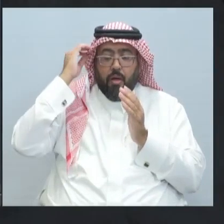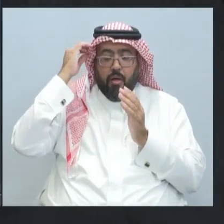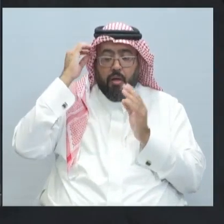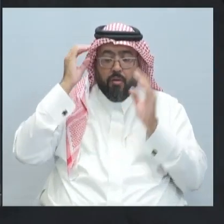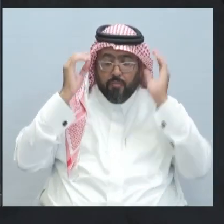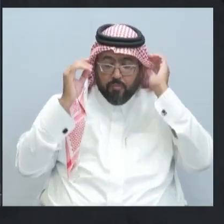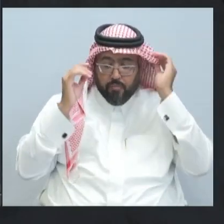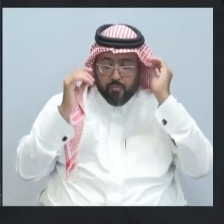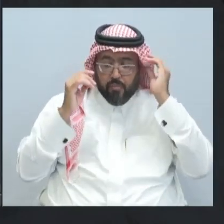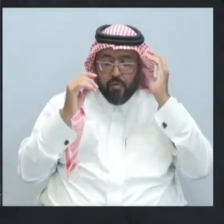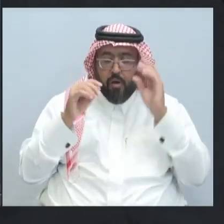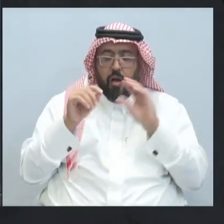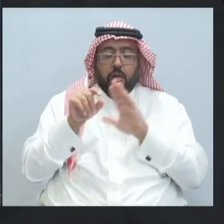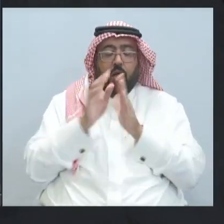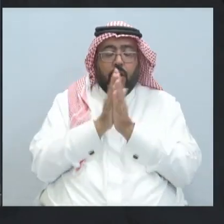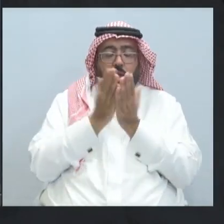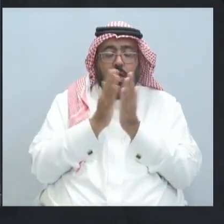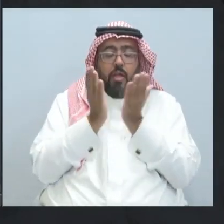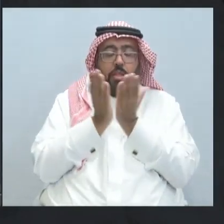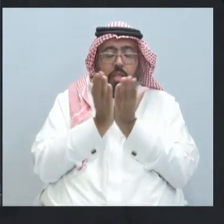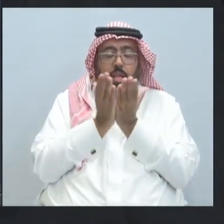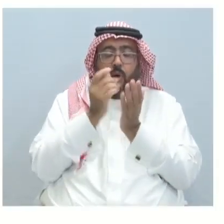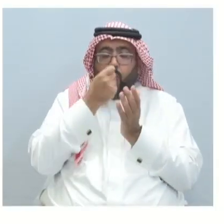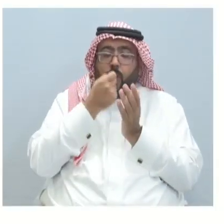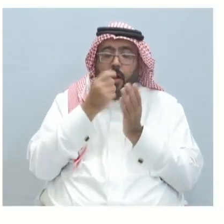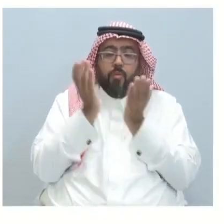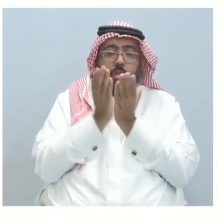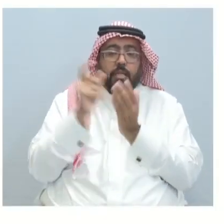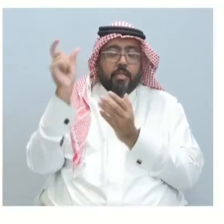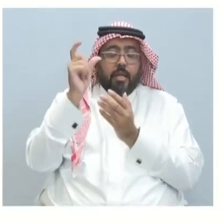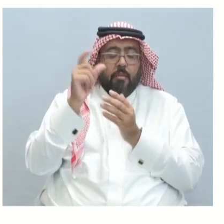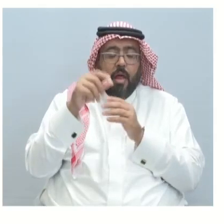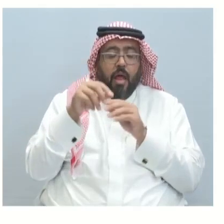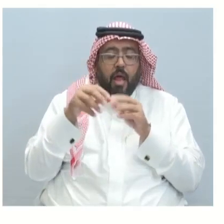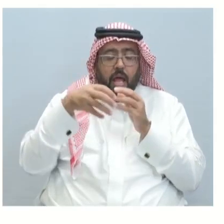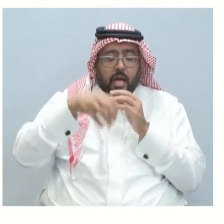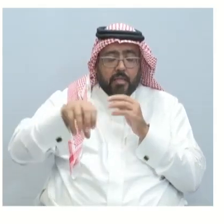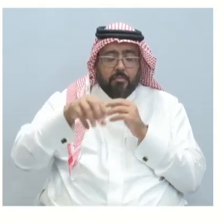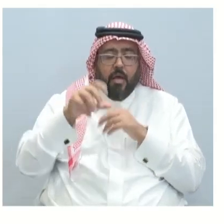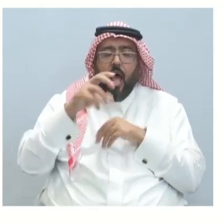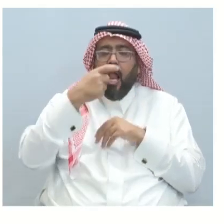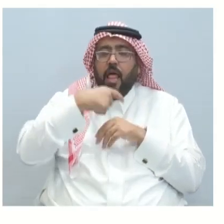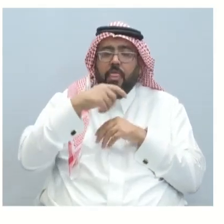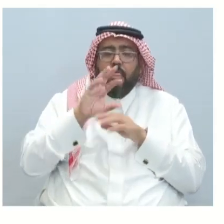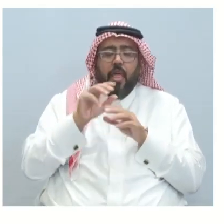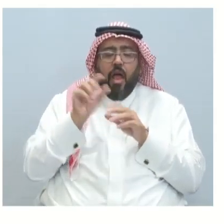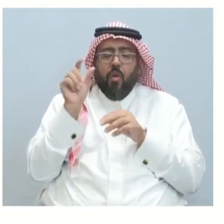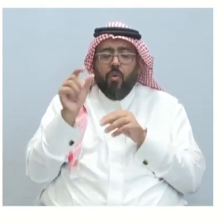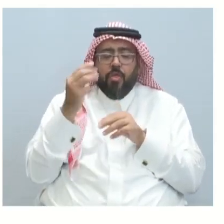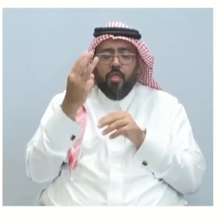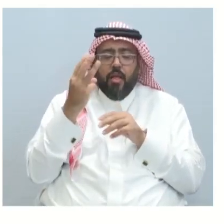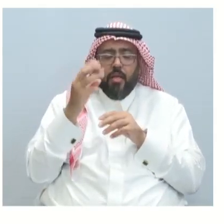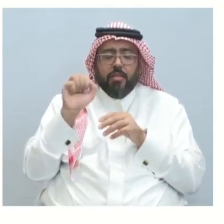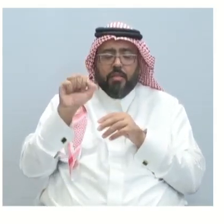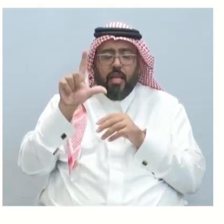والدراسات الاسلاميه للصف الاول المتوسط اليوم باذن الله سنكون معا في قسم الحديث الوحده الثالثه صله